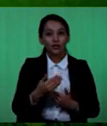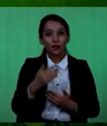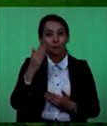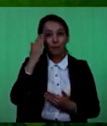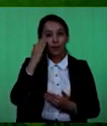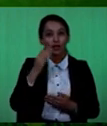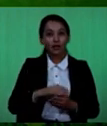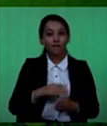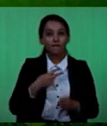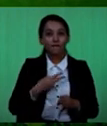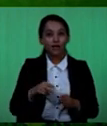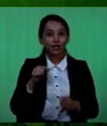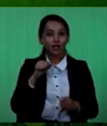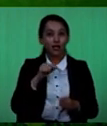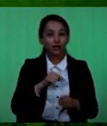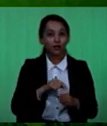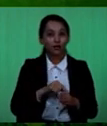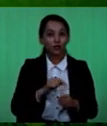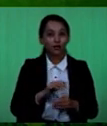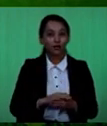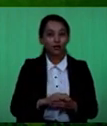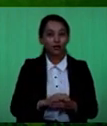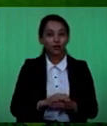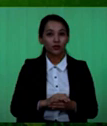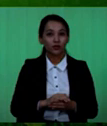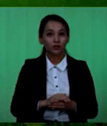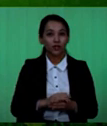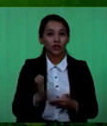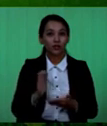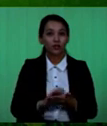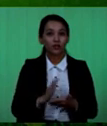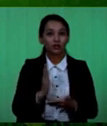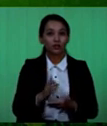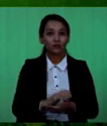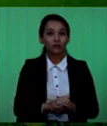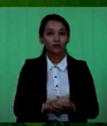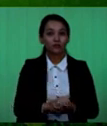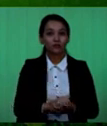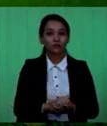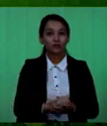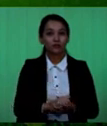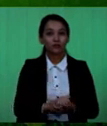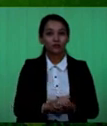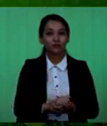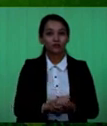miyaga salbiy ta'sir ko'rsatuvchi omillarning ba'zi birlari bilan tanishtirib o'taman.